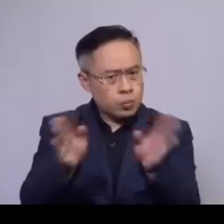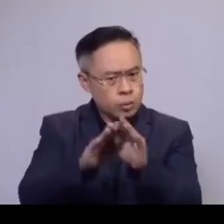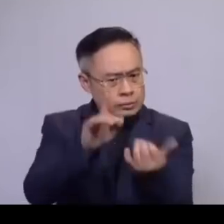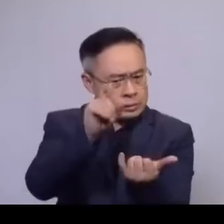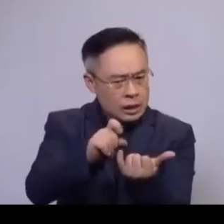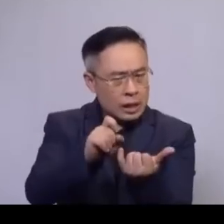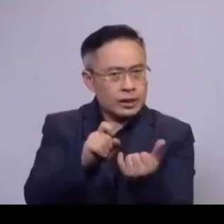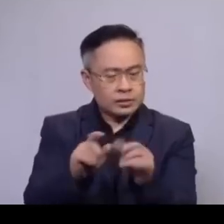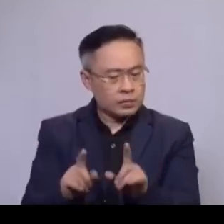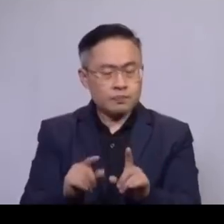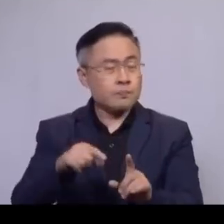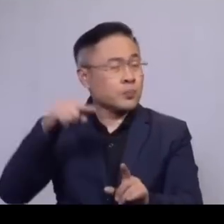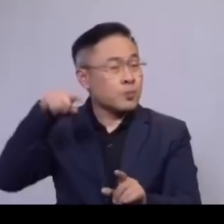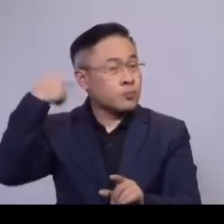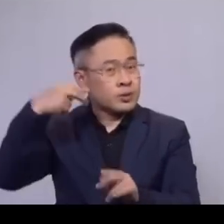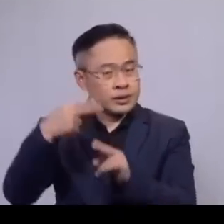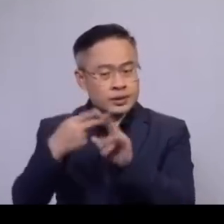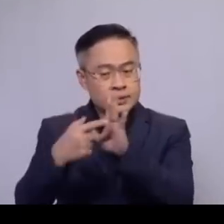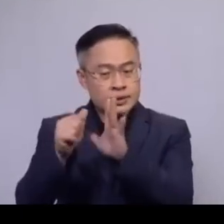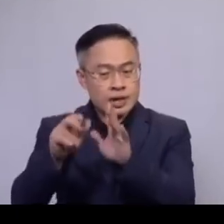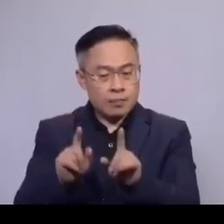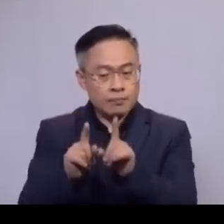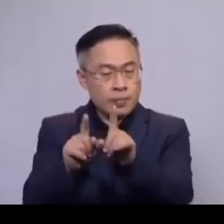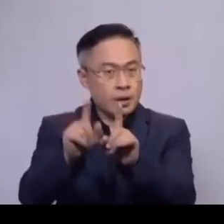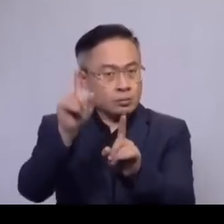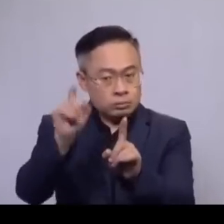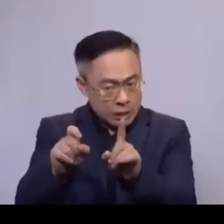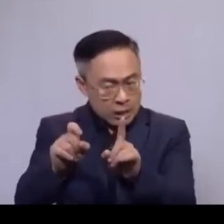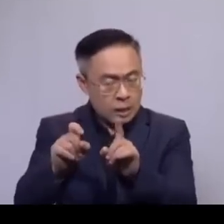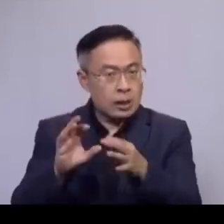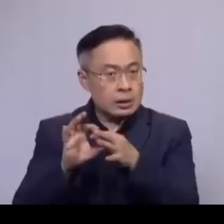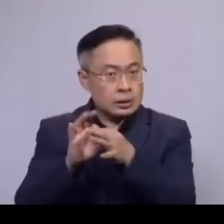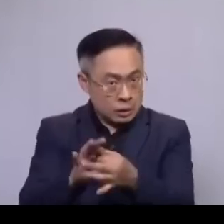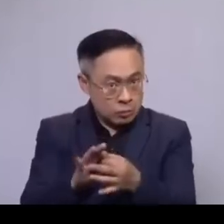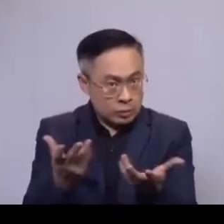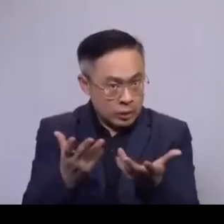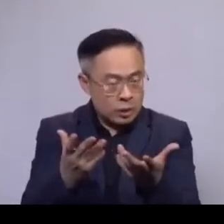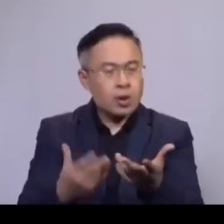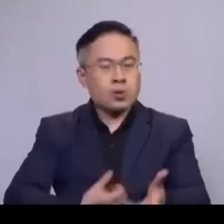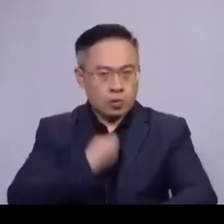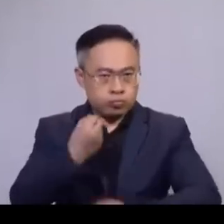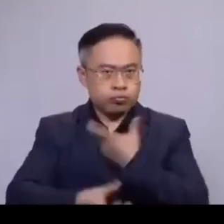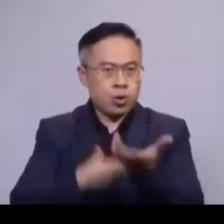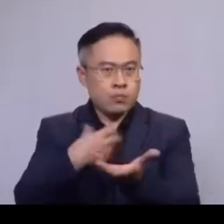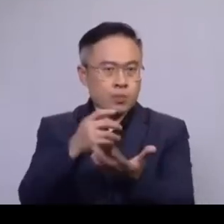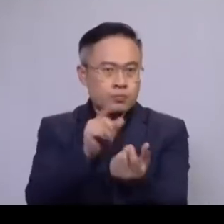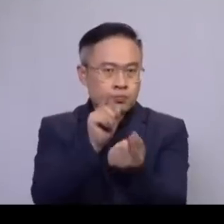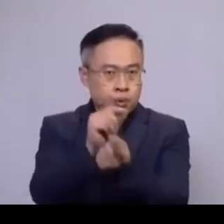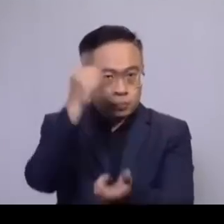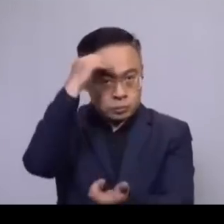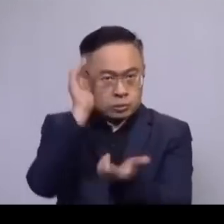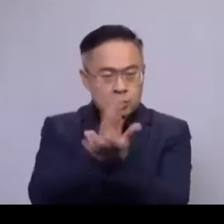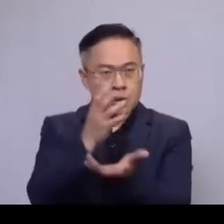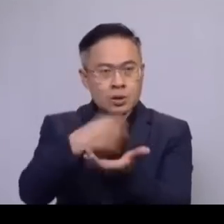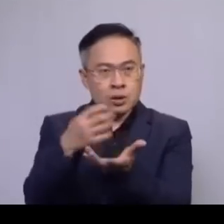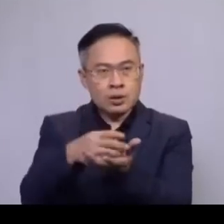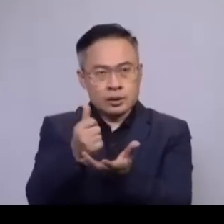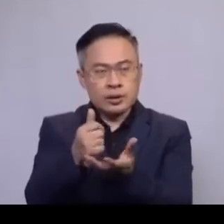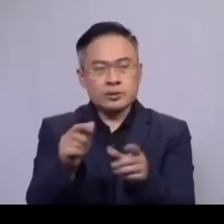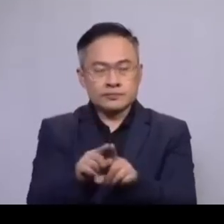เนี่ยนะฮะที่ผิดปกติเนี่ยแล้วมีความเชื่อมโยงนะครับกับแอมมาก่อนก็ขอให้มาให้ข้อมูลนะครับกับเจ้าหน้า